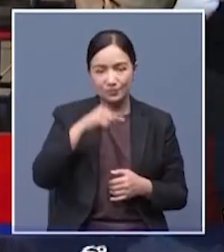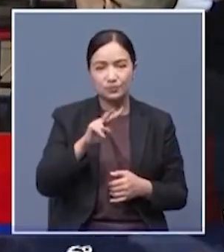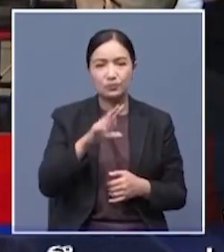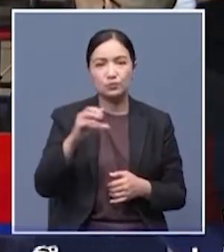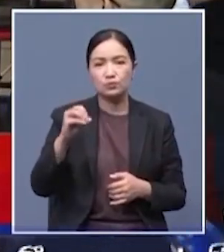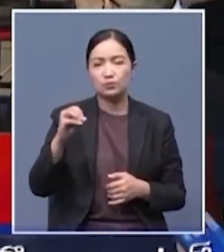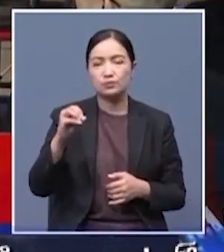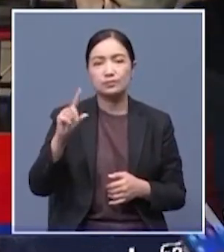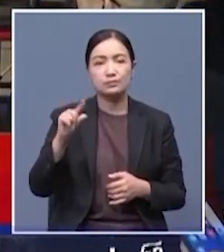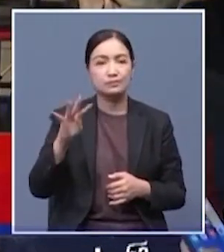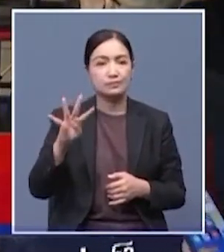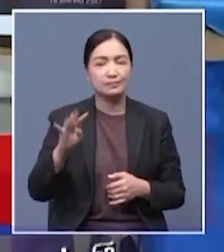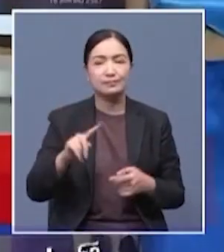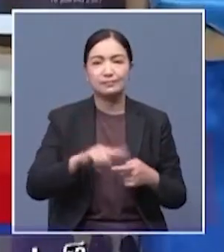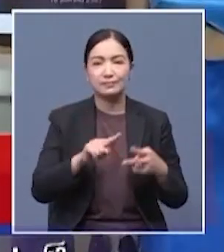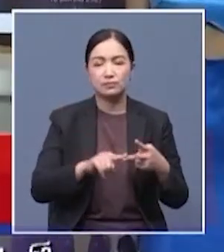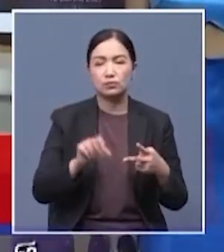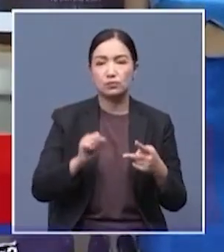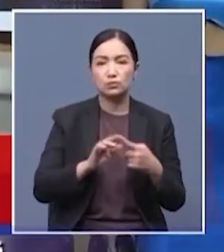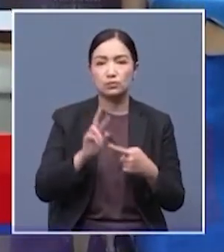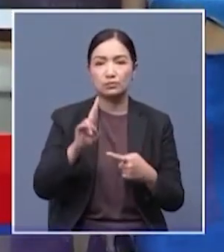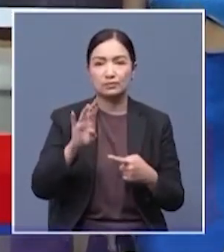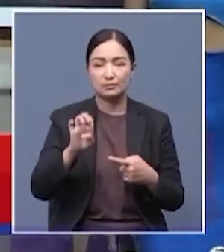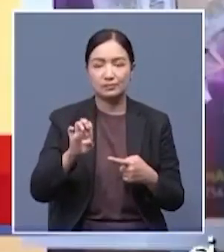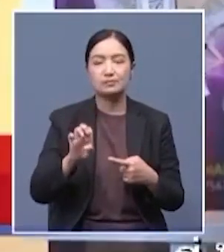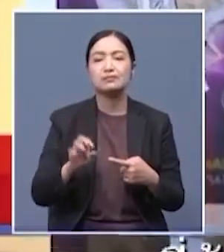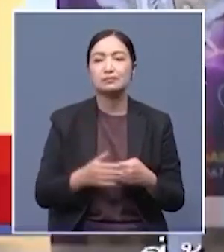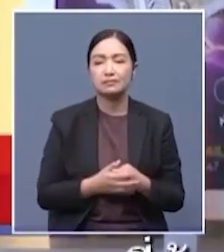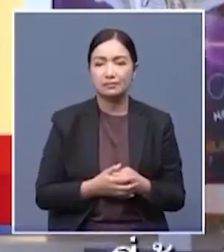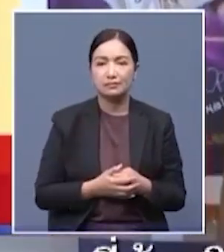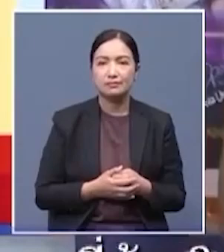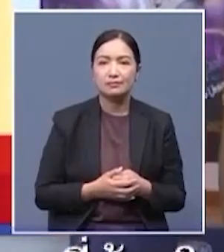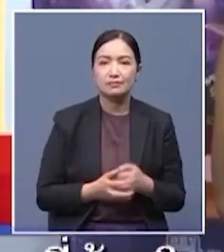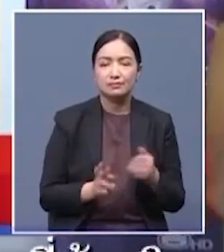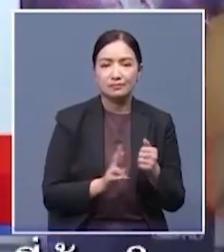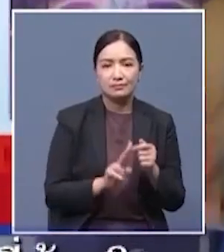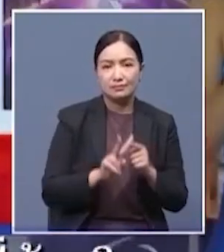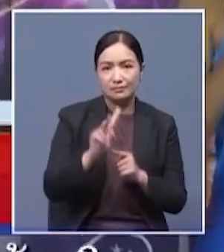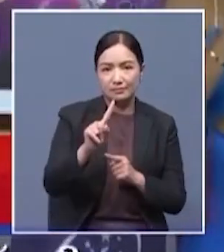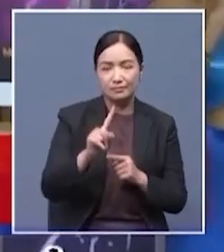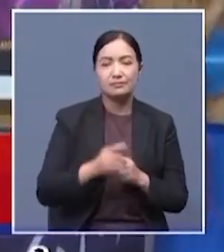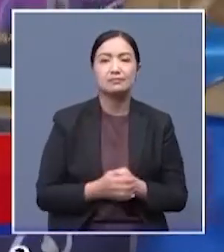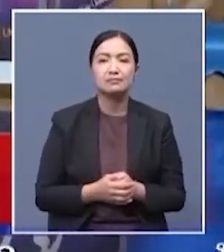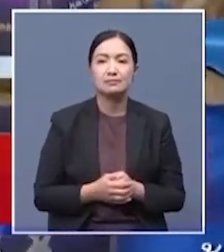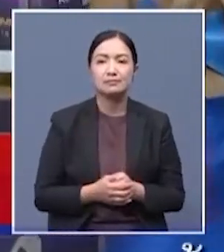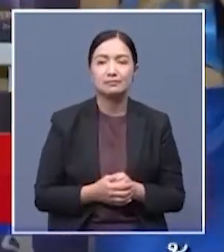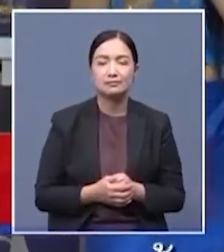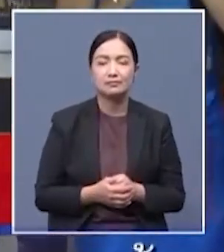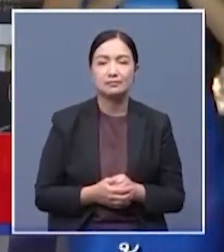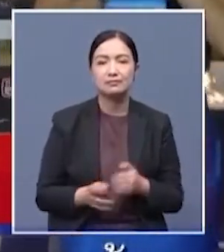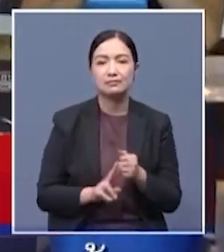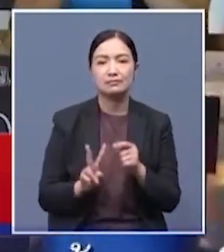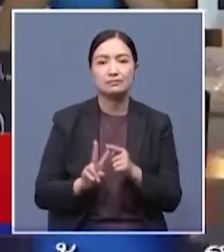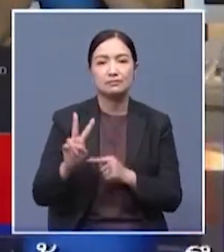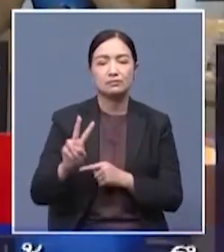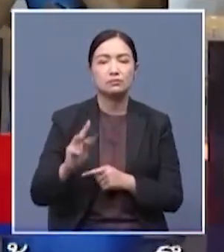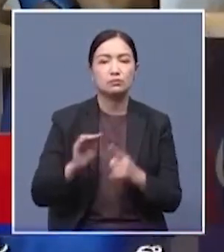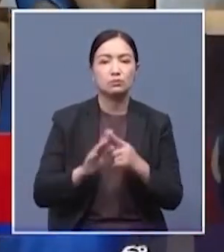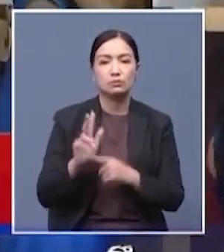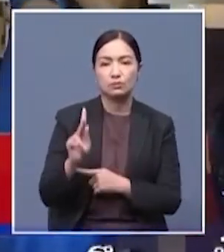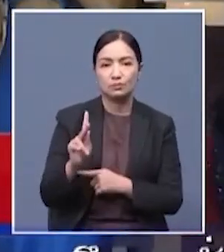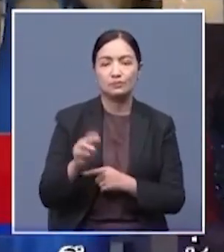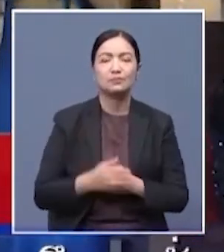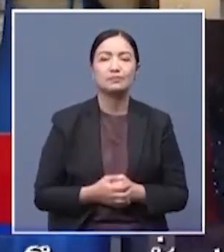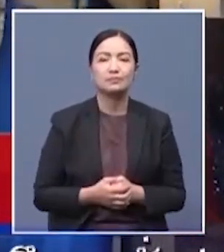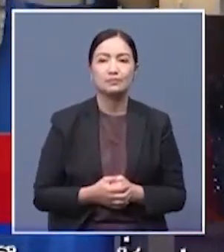นด์2024สุริสาสุสันนาเรโนนรองอันดับ1รองชนะเลิศอันดับ2มุกการฤทั